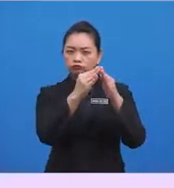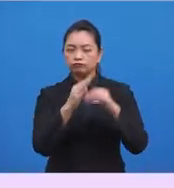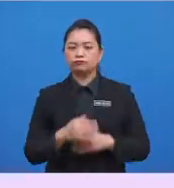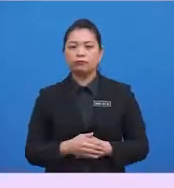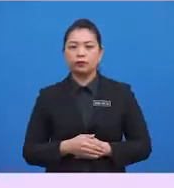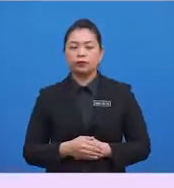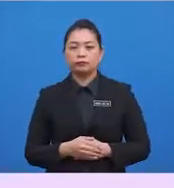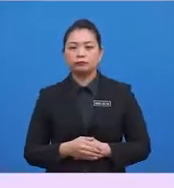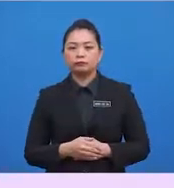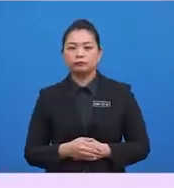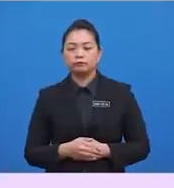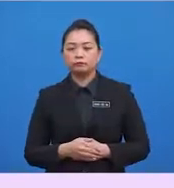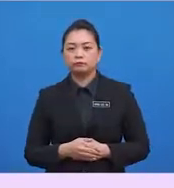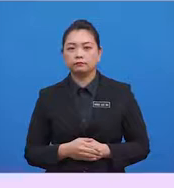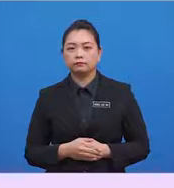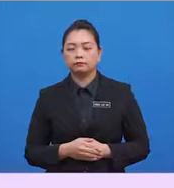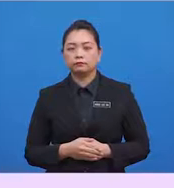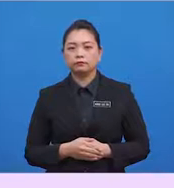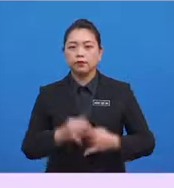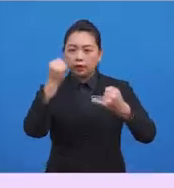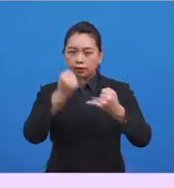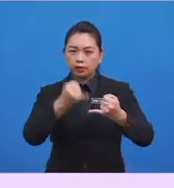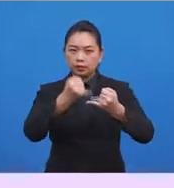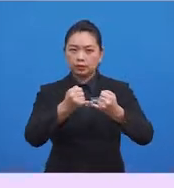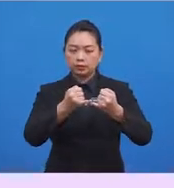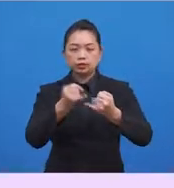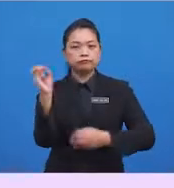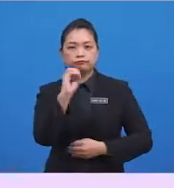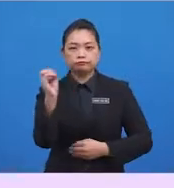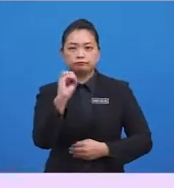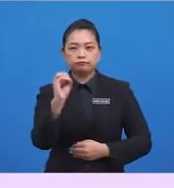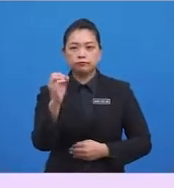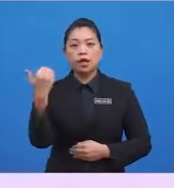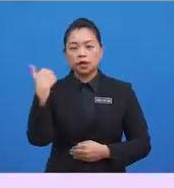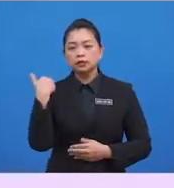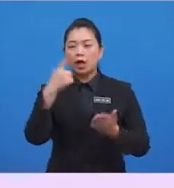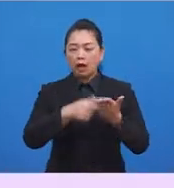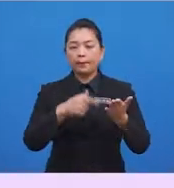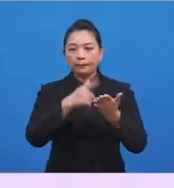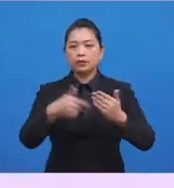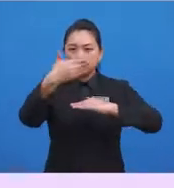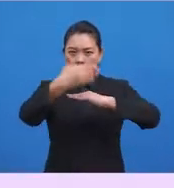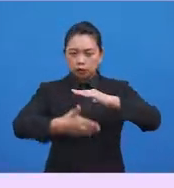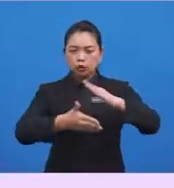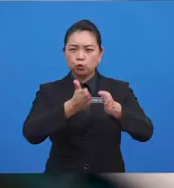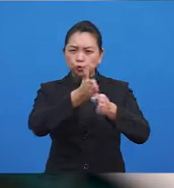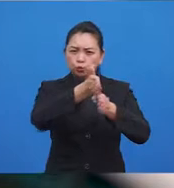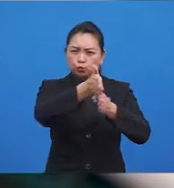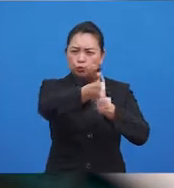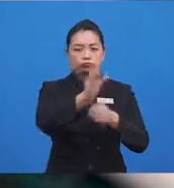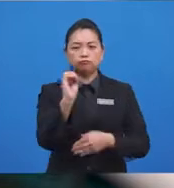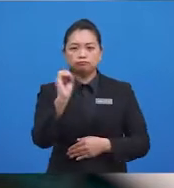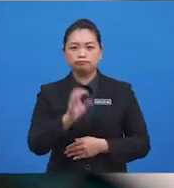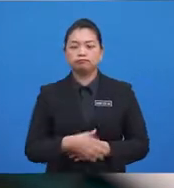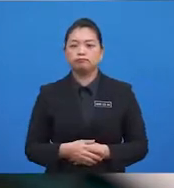Dan akhir sekali, ia juga tidak mempunyai sebarang sisi lurus. Mari